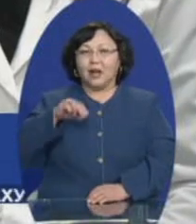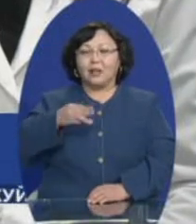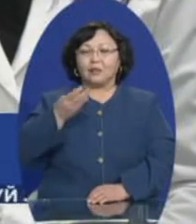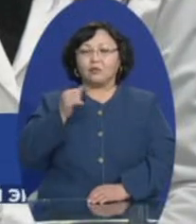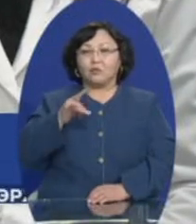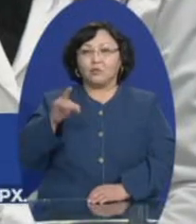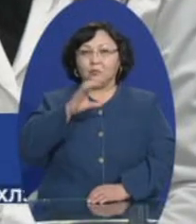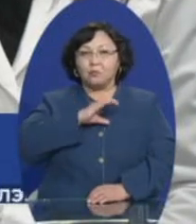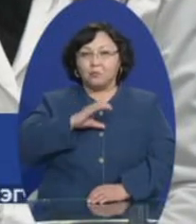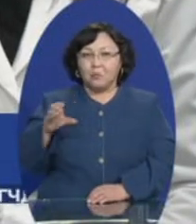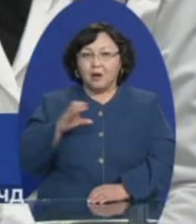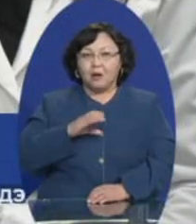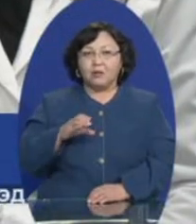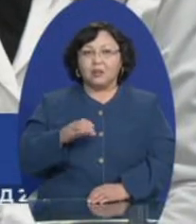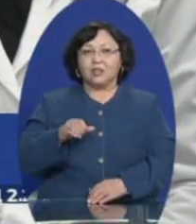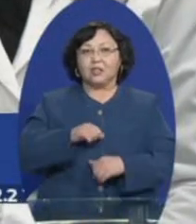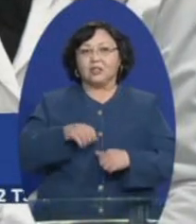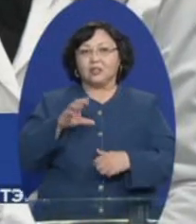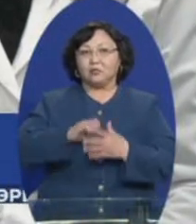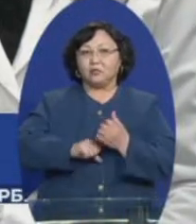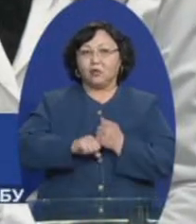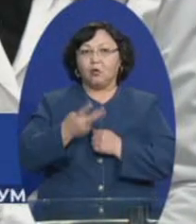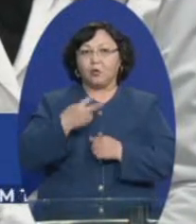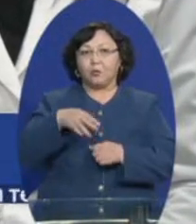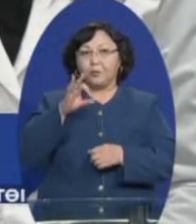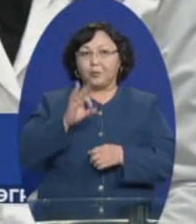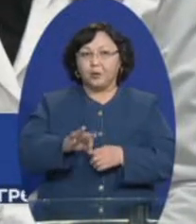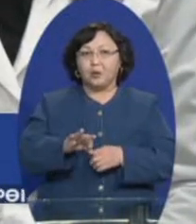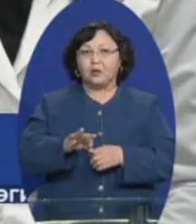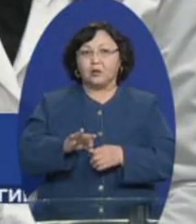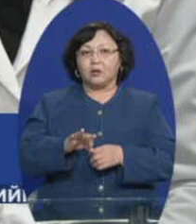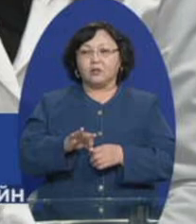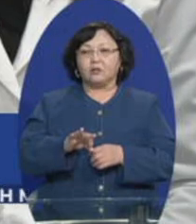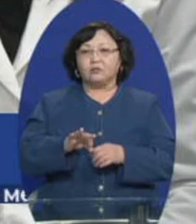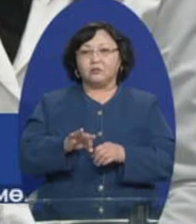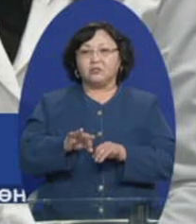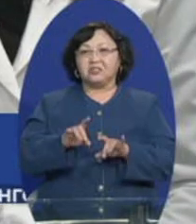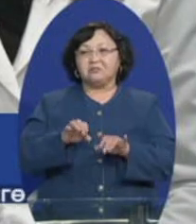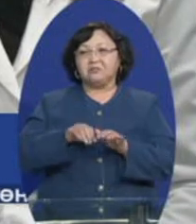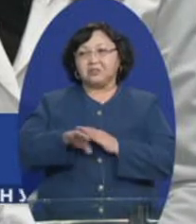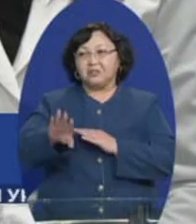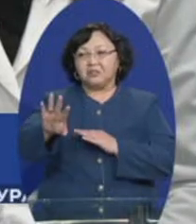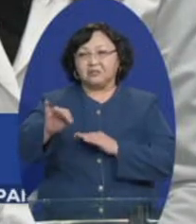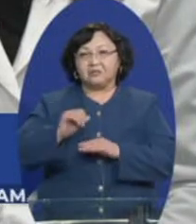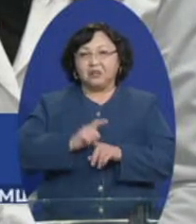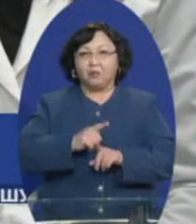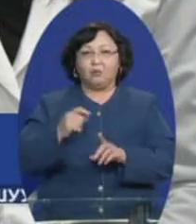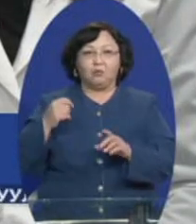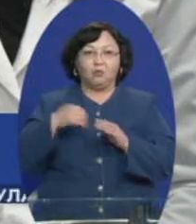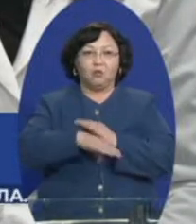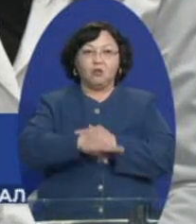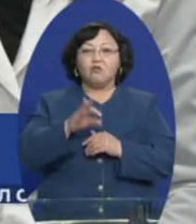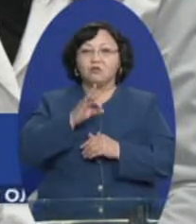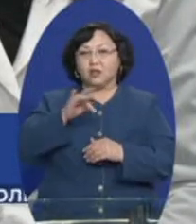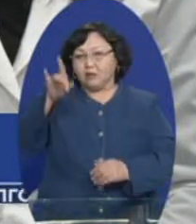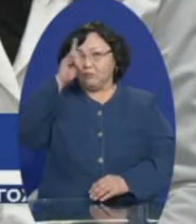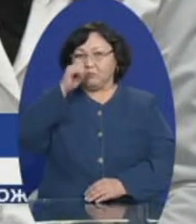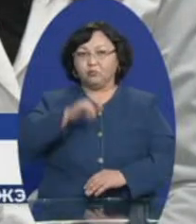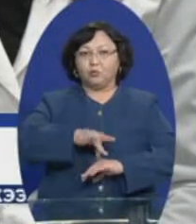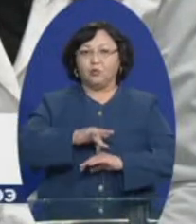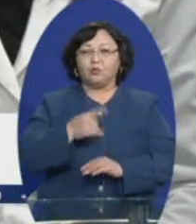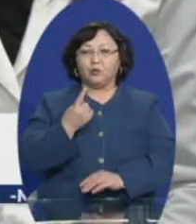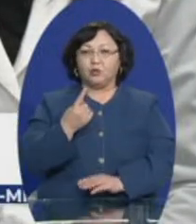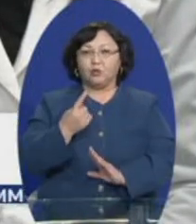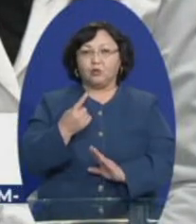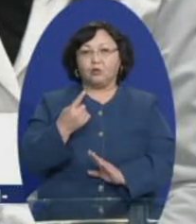иргэний санхүүжилтийн 20% буюу гүйцэтгэлийн шивэлтээр өгөхөөр болсон. За гэтэл манай өрхийн эрүүл мэндийн төв 1 2 3